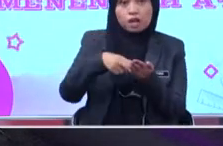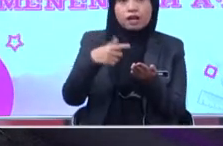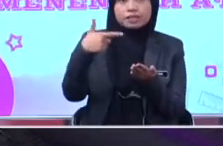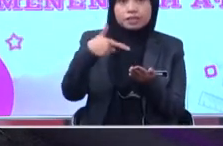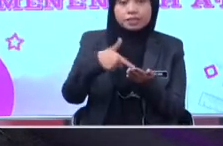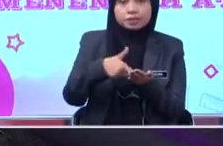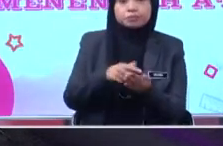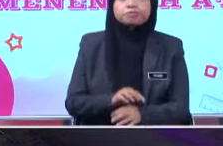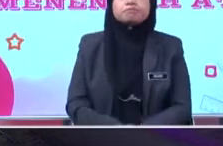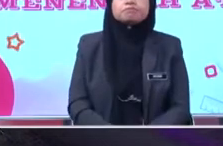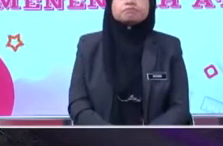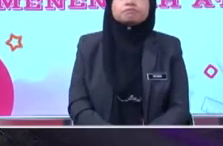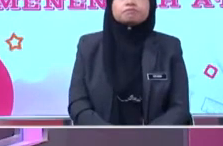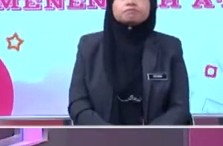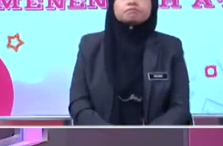Sheikh